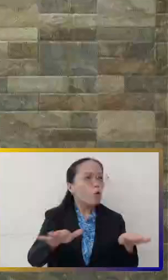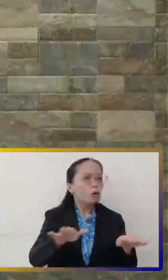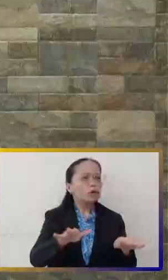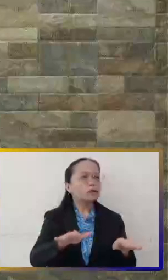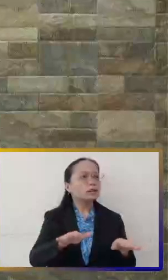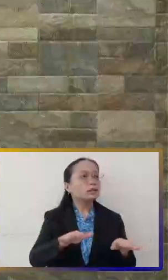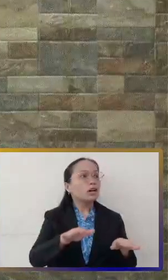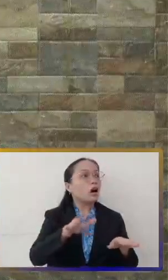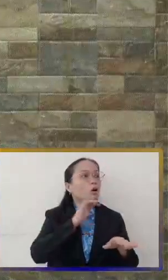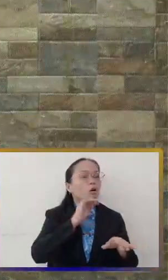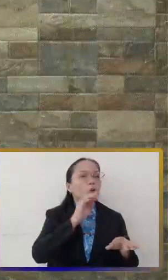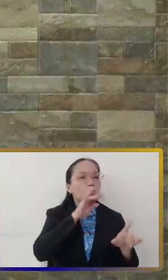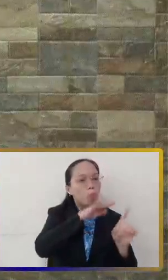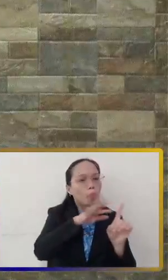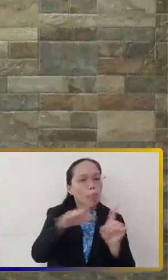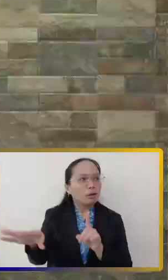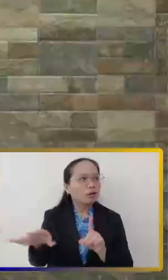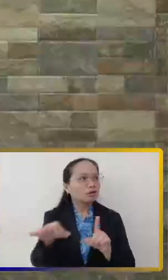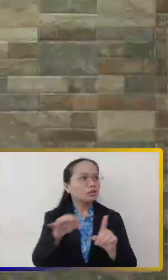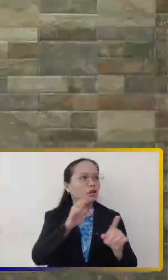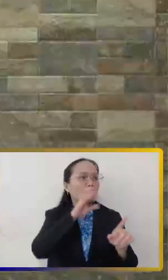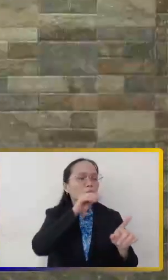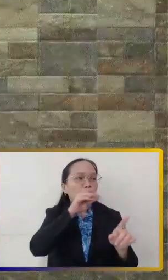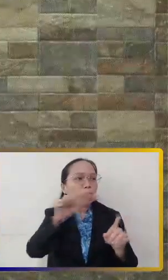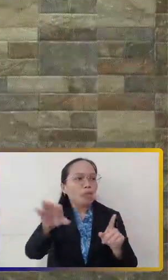the syllables, okay?